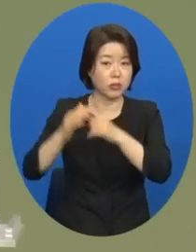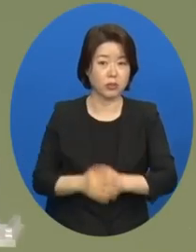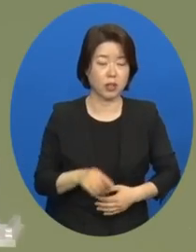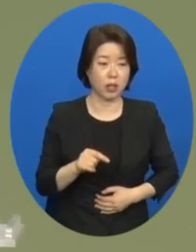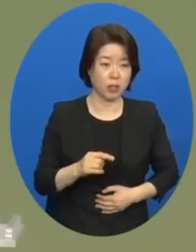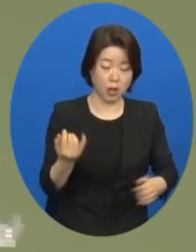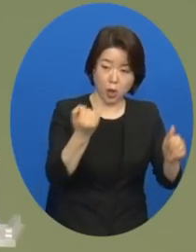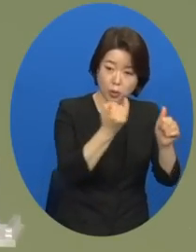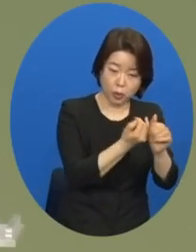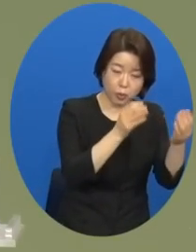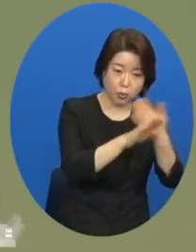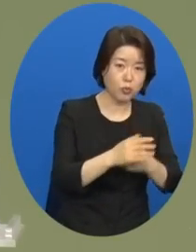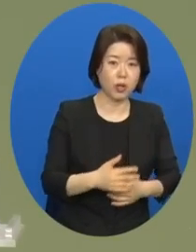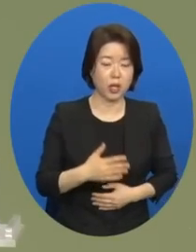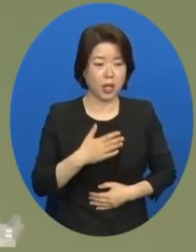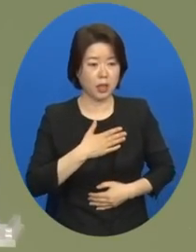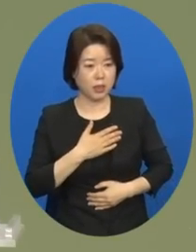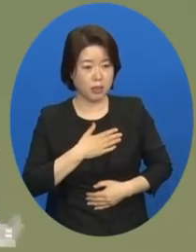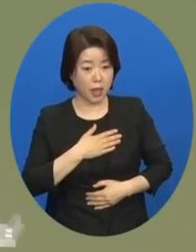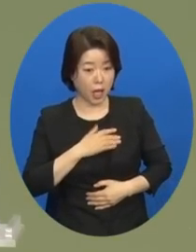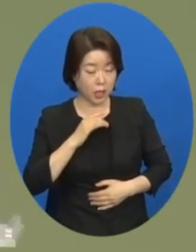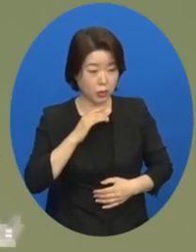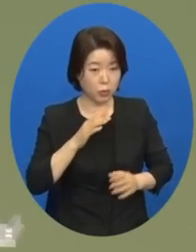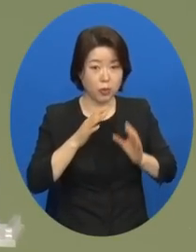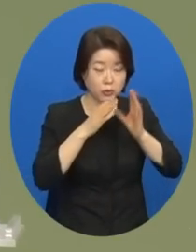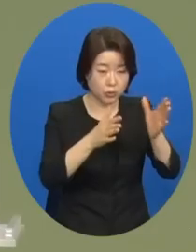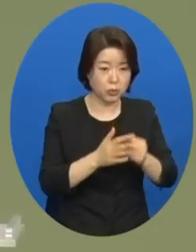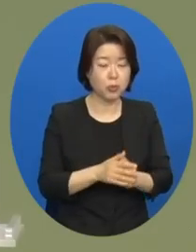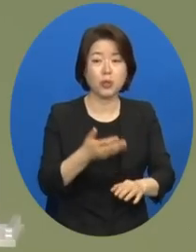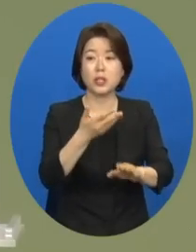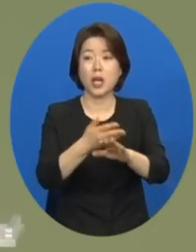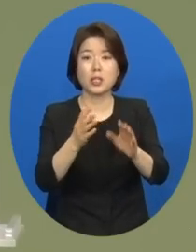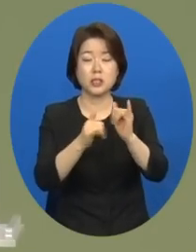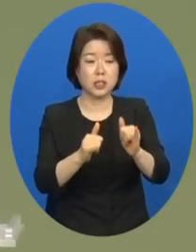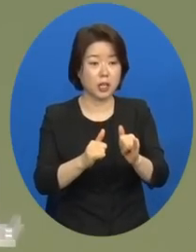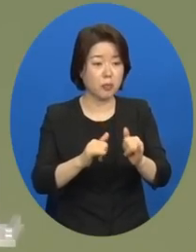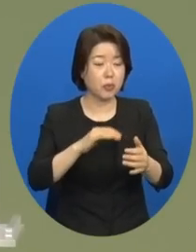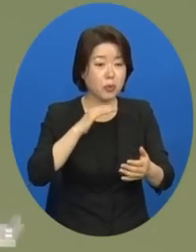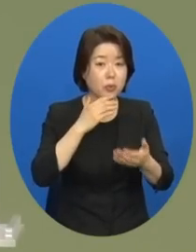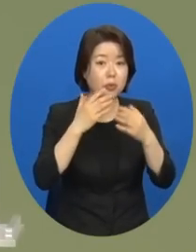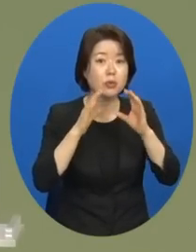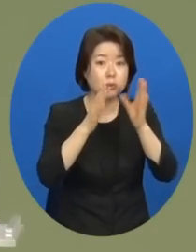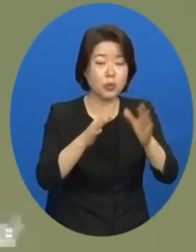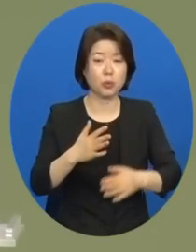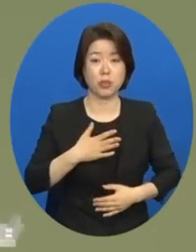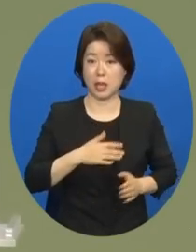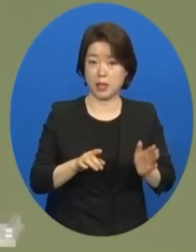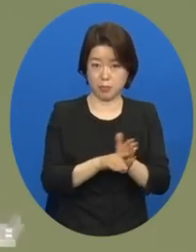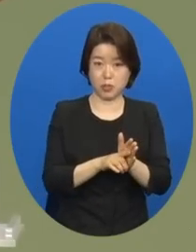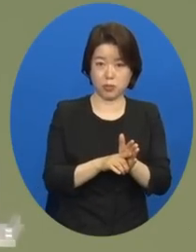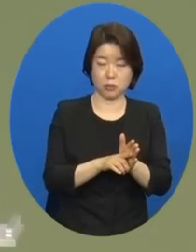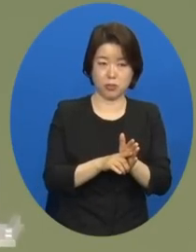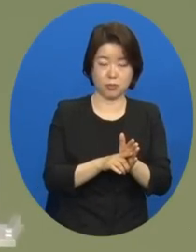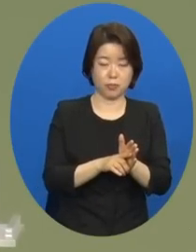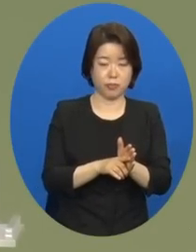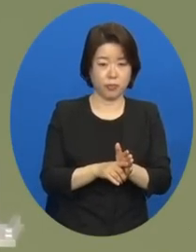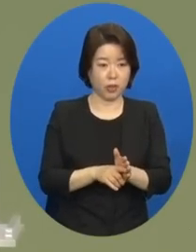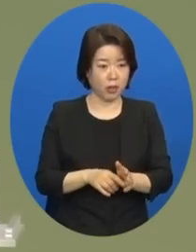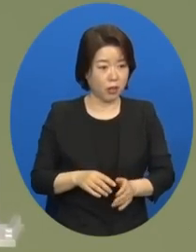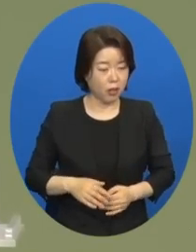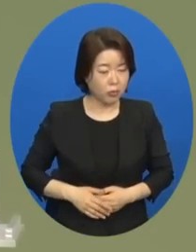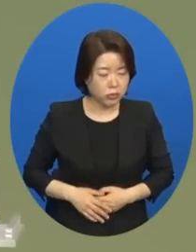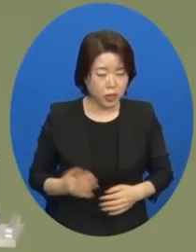흉년이 오기 전에는 나도 섞고 남도 속는 나의 믿음이에요 근데 너무 감당할 수 없는 일이